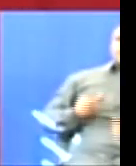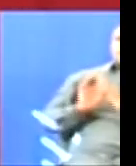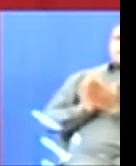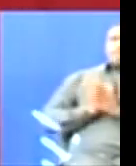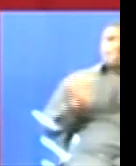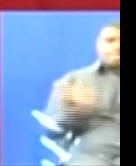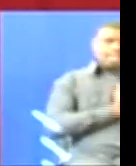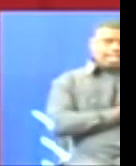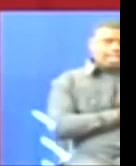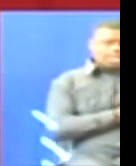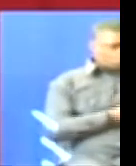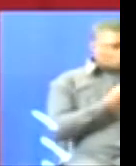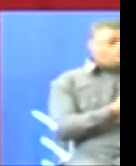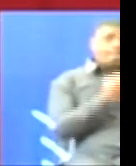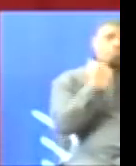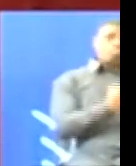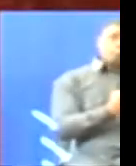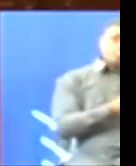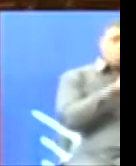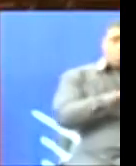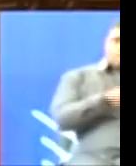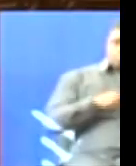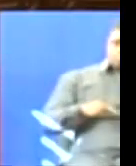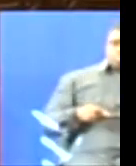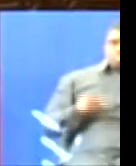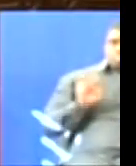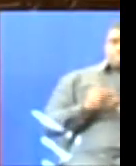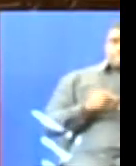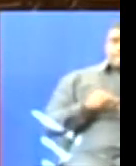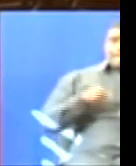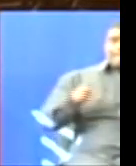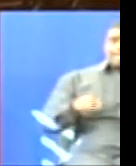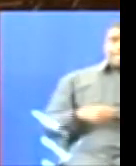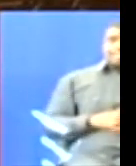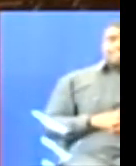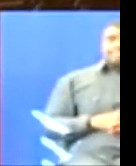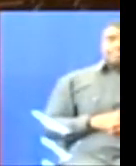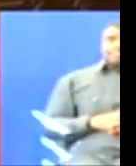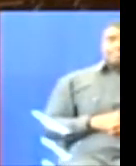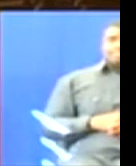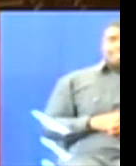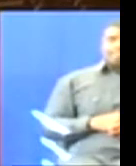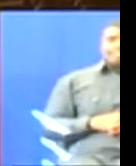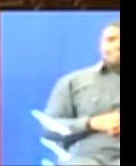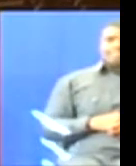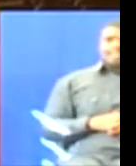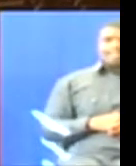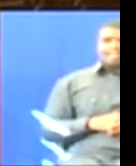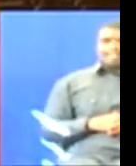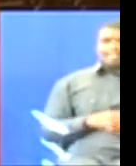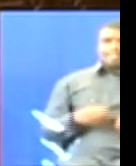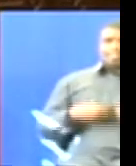nguvu na ari wananchi. Sasa hivi kauli yake ile imeleta hamasa kubwa sana katika